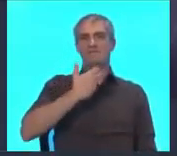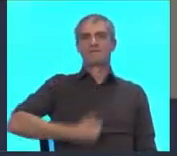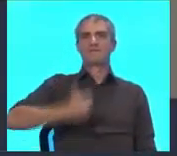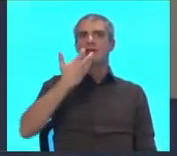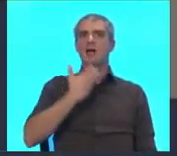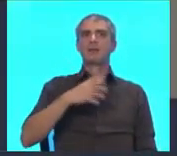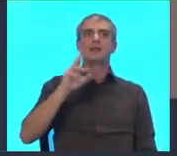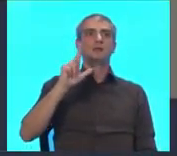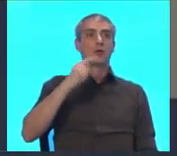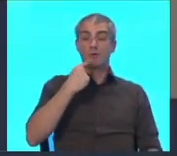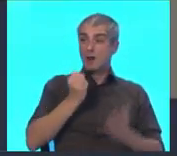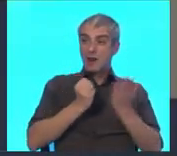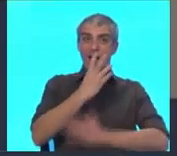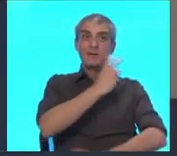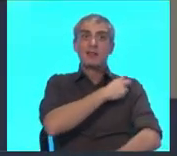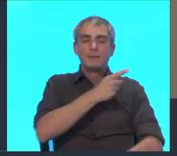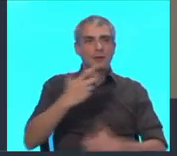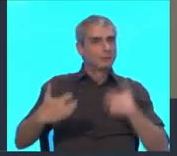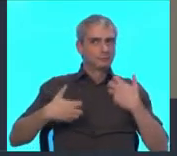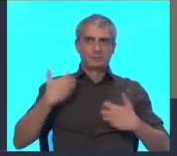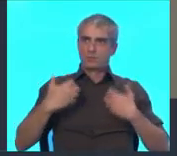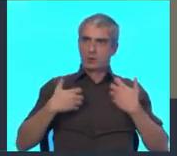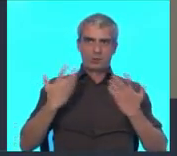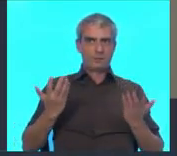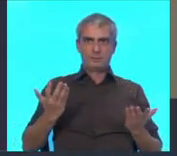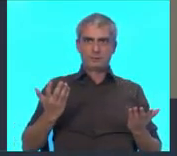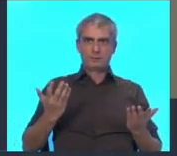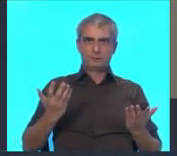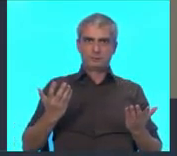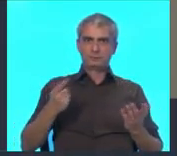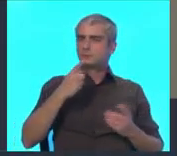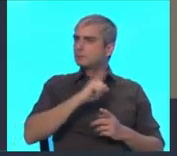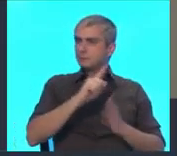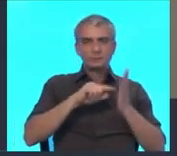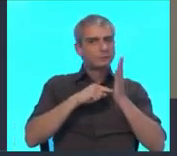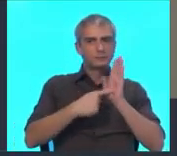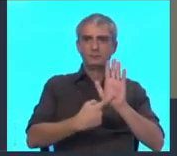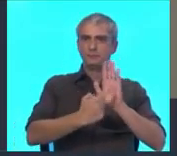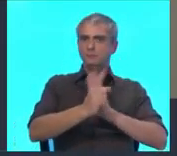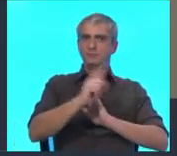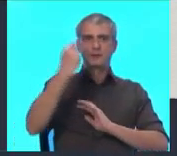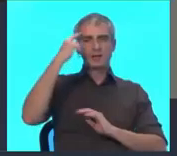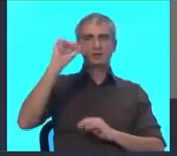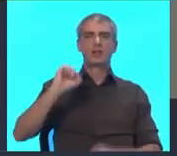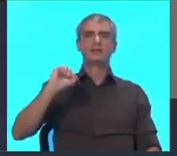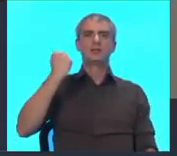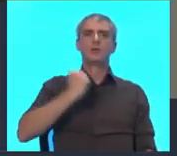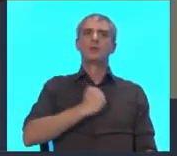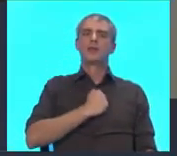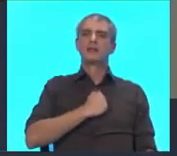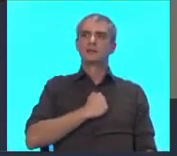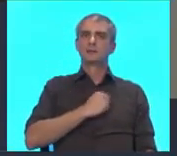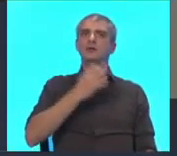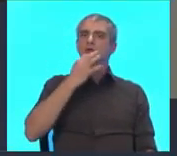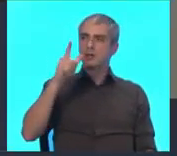הקריאה לפיתורי הרמטכ"ל מקוממת. היא איננה משקפת את עמדת הציונות הדתית. מוטב להם